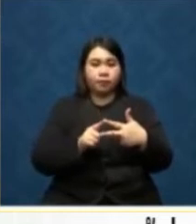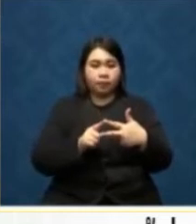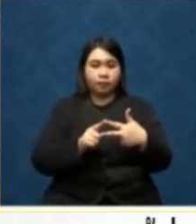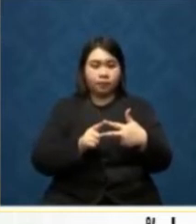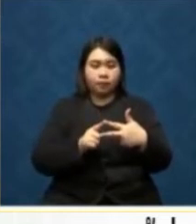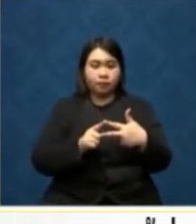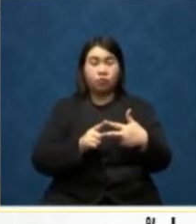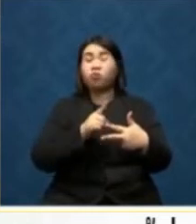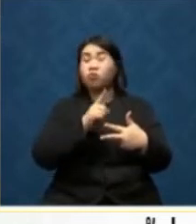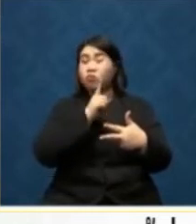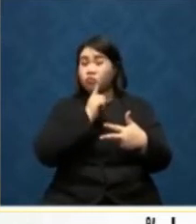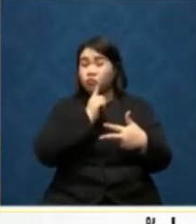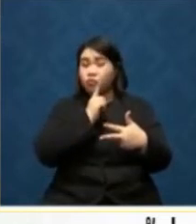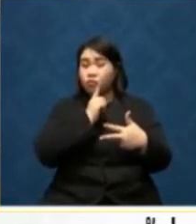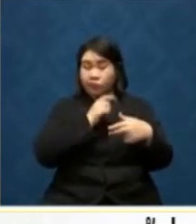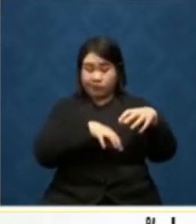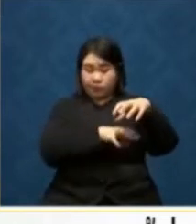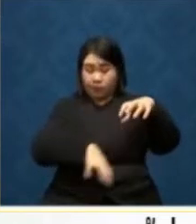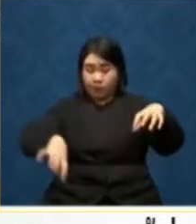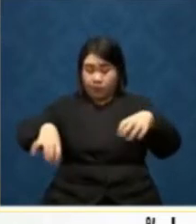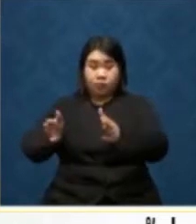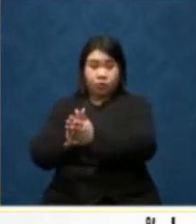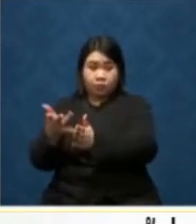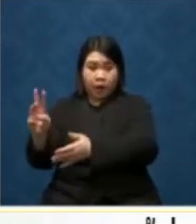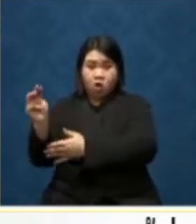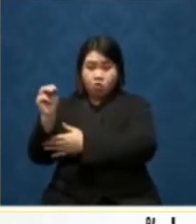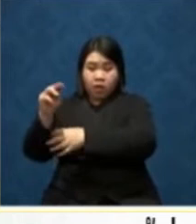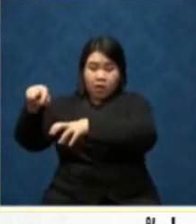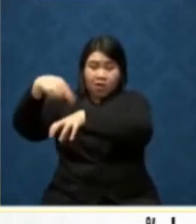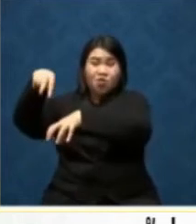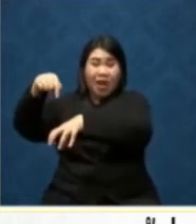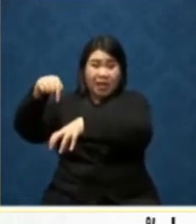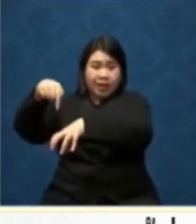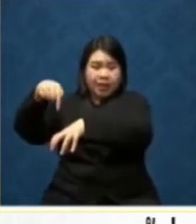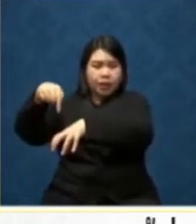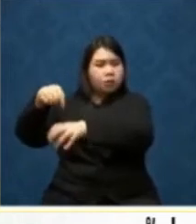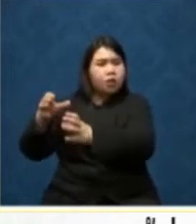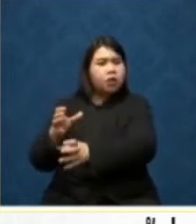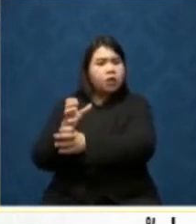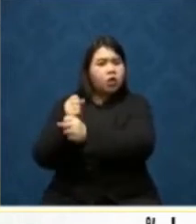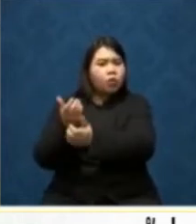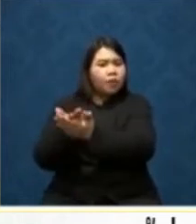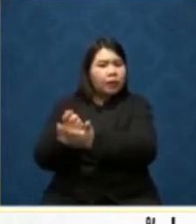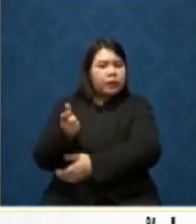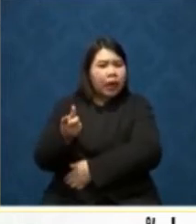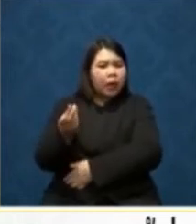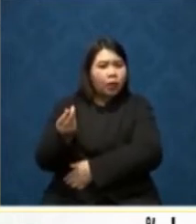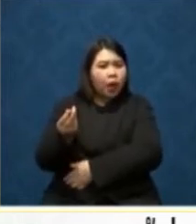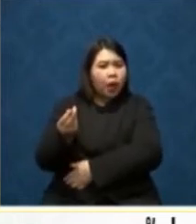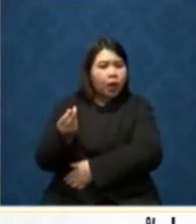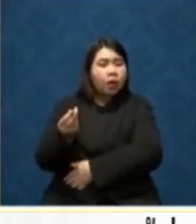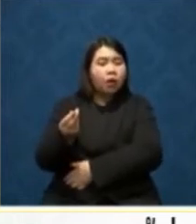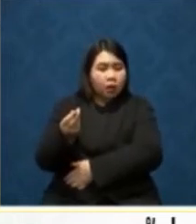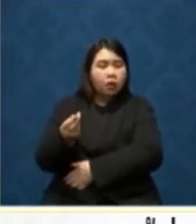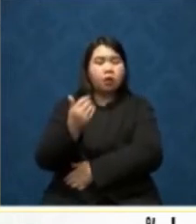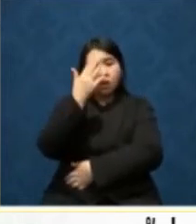ผมขอคามชัดเจ็งว่าในเรื่ขโบมาลที่ตองจัดสารอ่นหนุนตอให้กับมริ์เอกชนในการรัปชอบสาบันบดศึษา